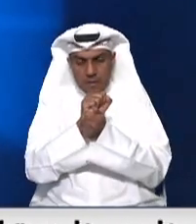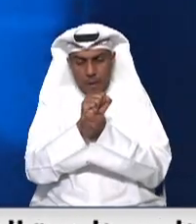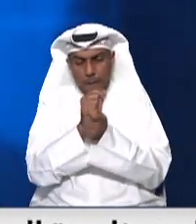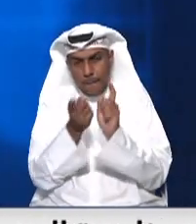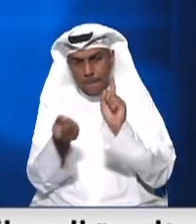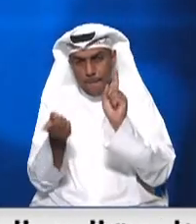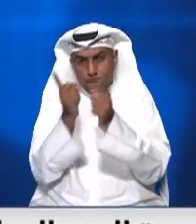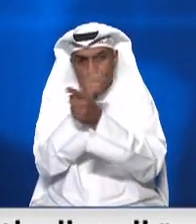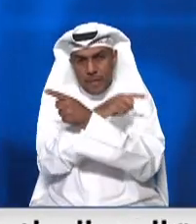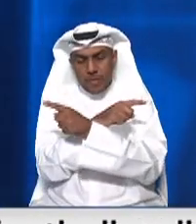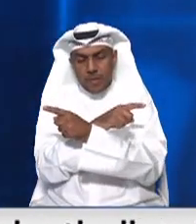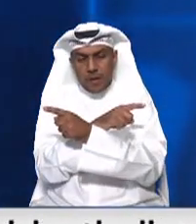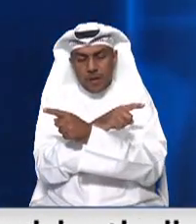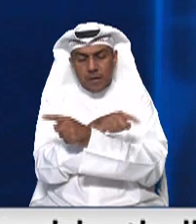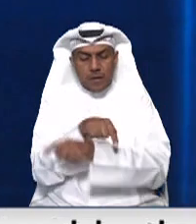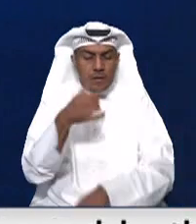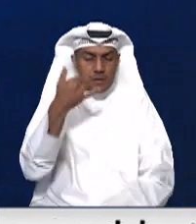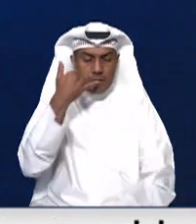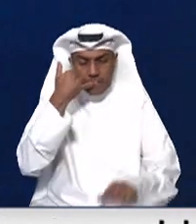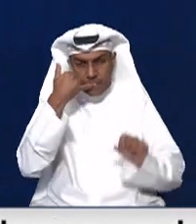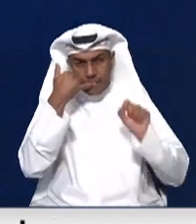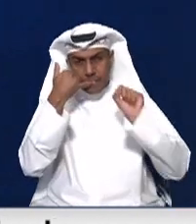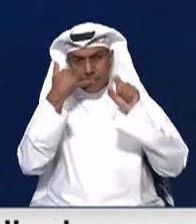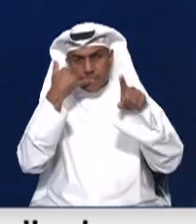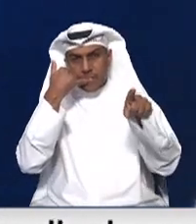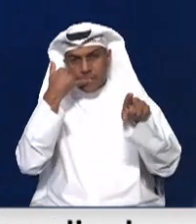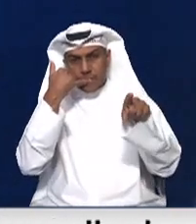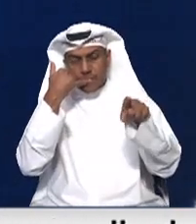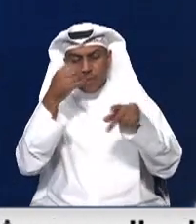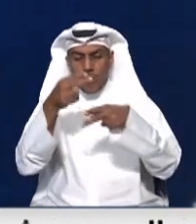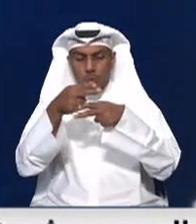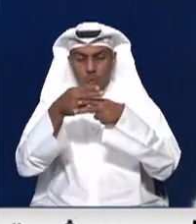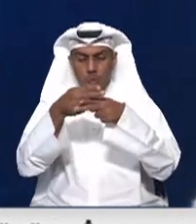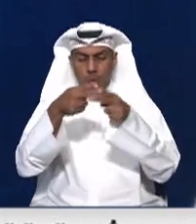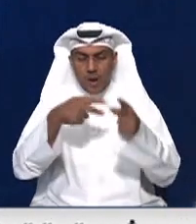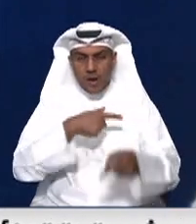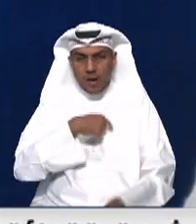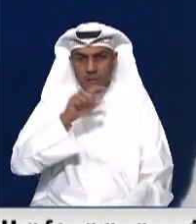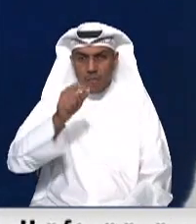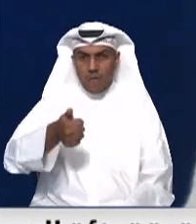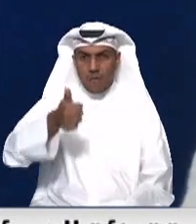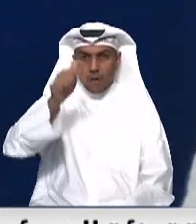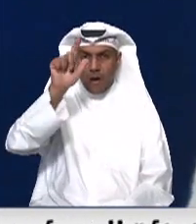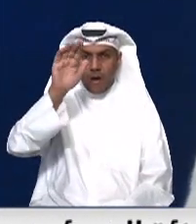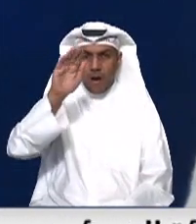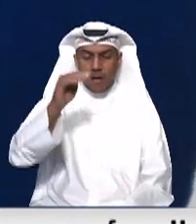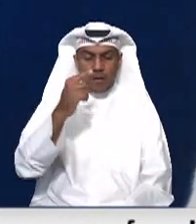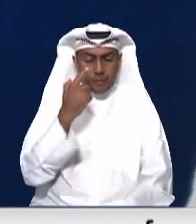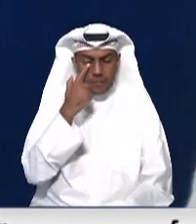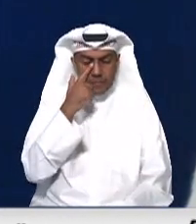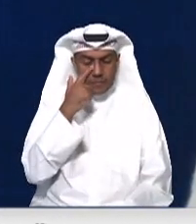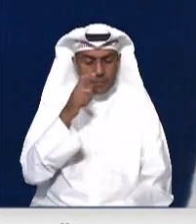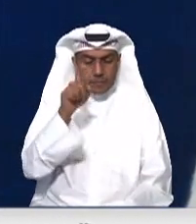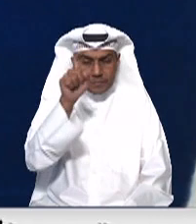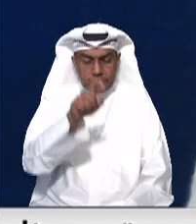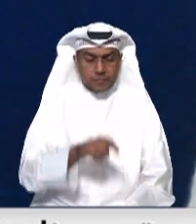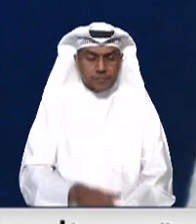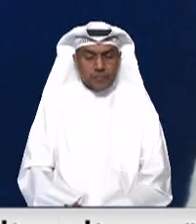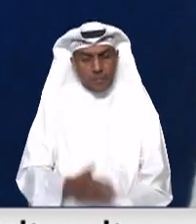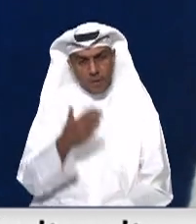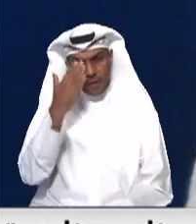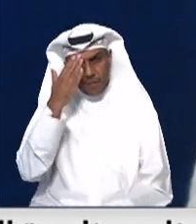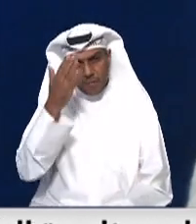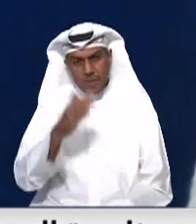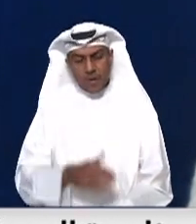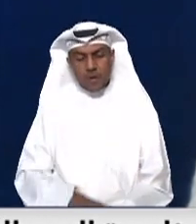الغربية، ينضم معنا عبر الهاتف مراسل تلفزيون دولة الكويت من رام الله فالح نصير. فالح، فالح مرحبا بك، ما الأوضاع